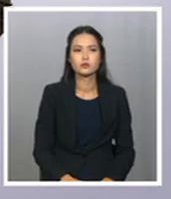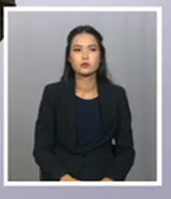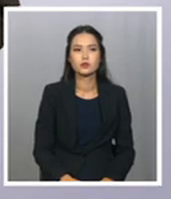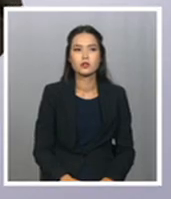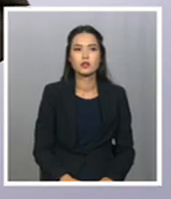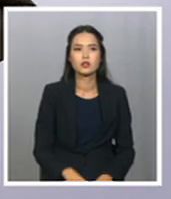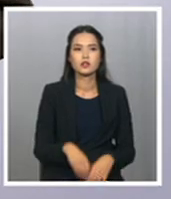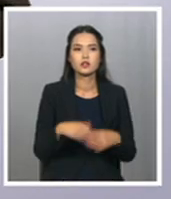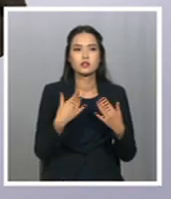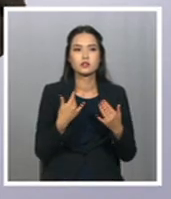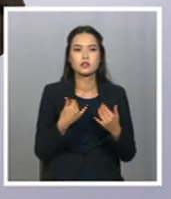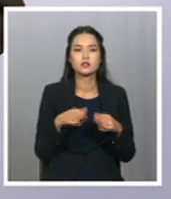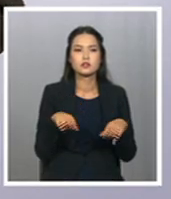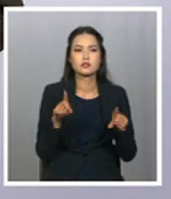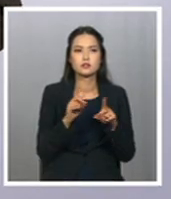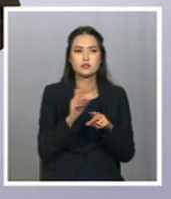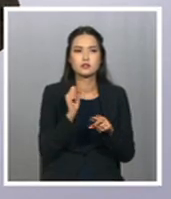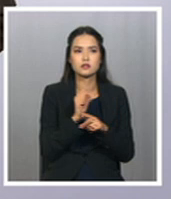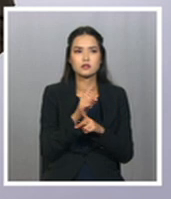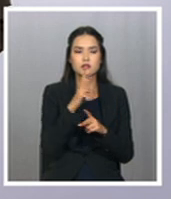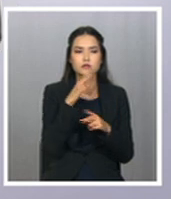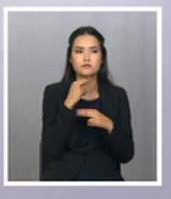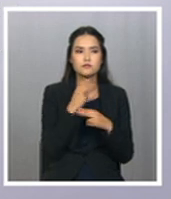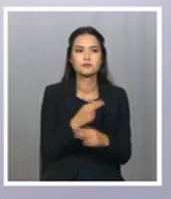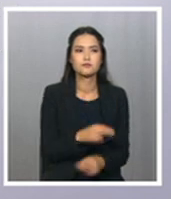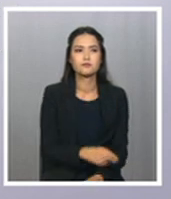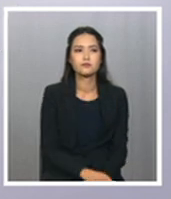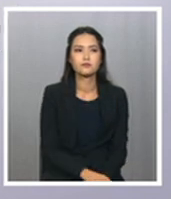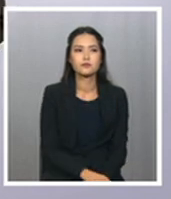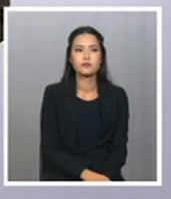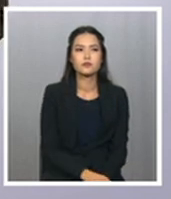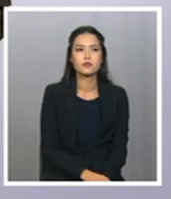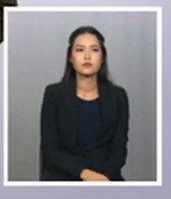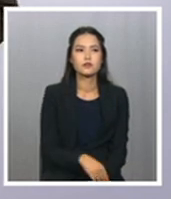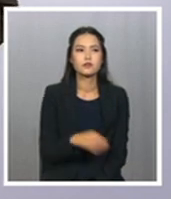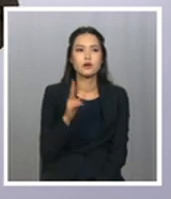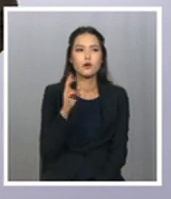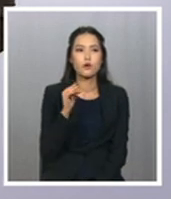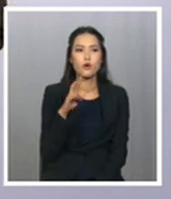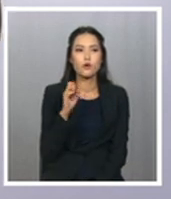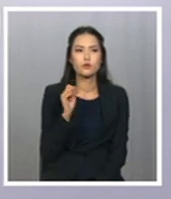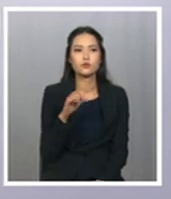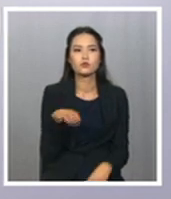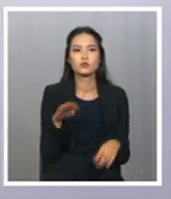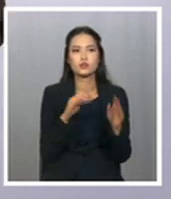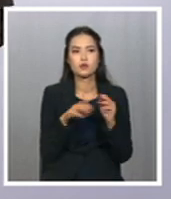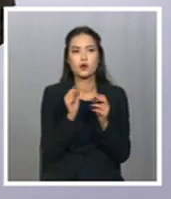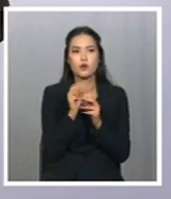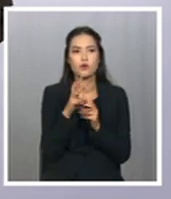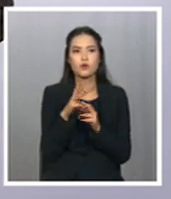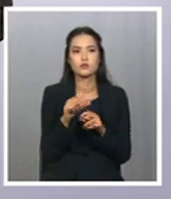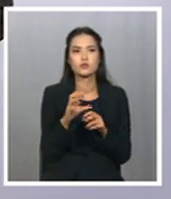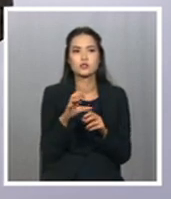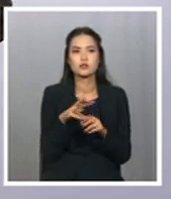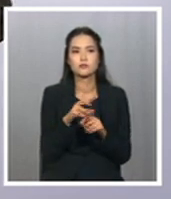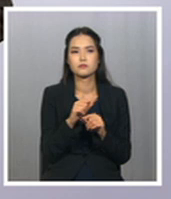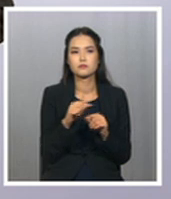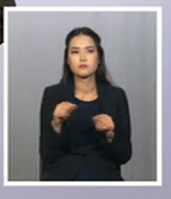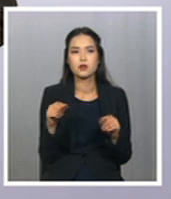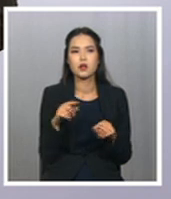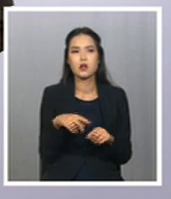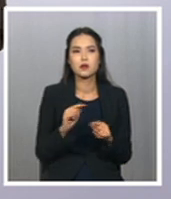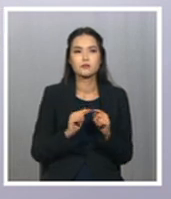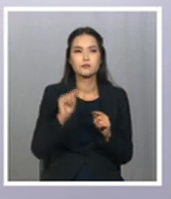Енді, надай тапсырмалар орындайық. Конустың жасаушысы 13 сантиметр,